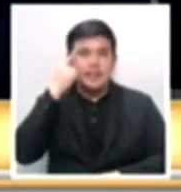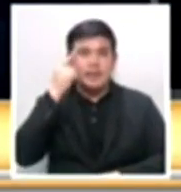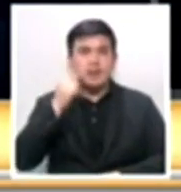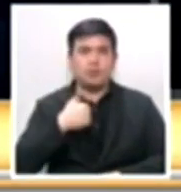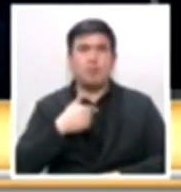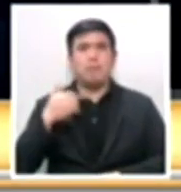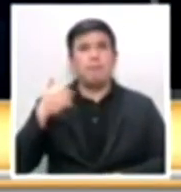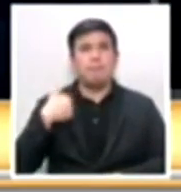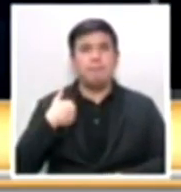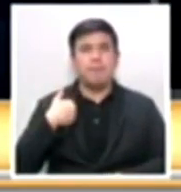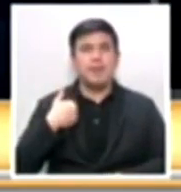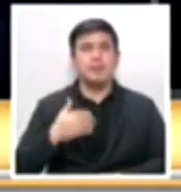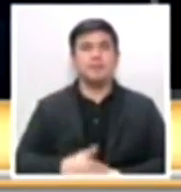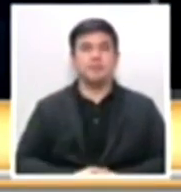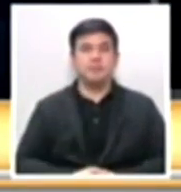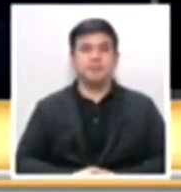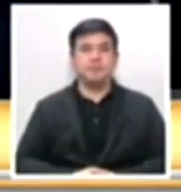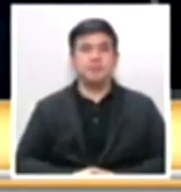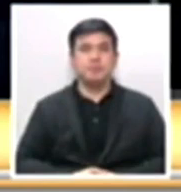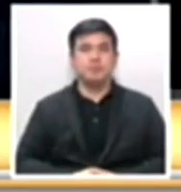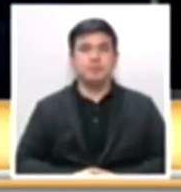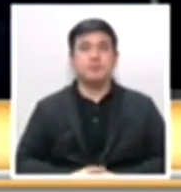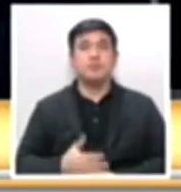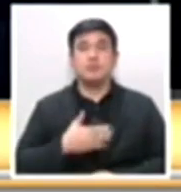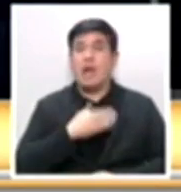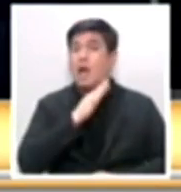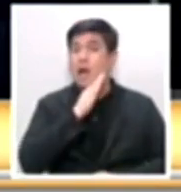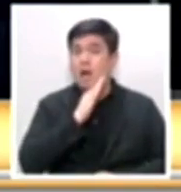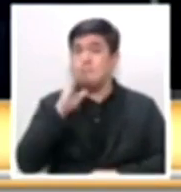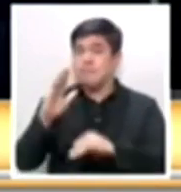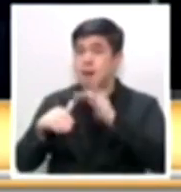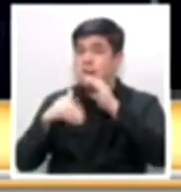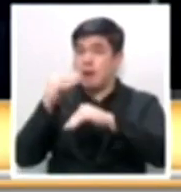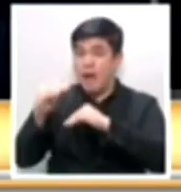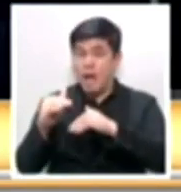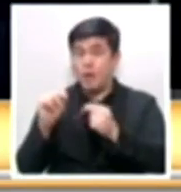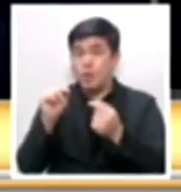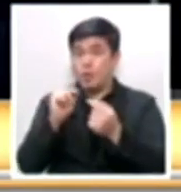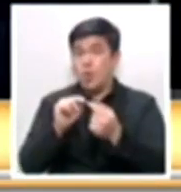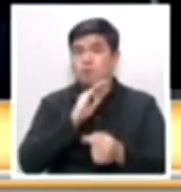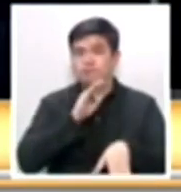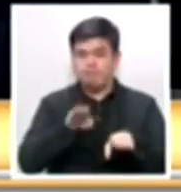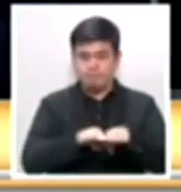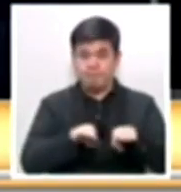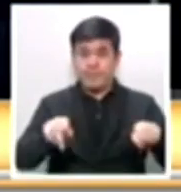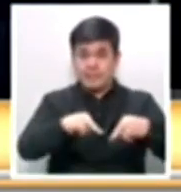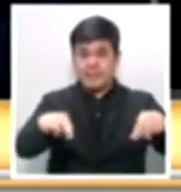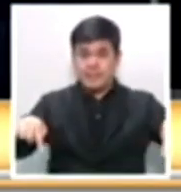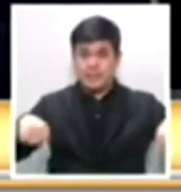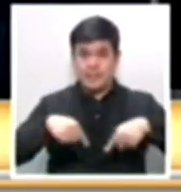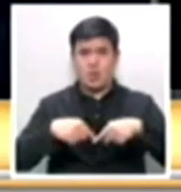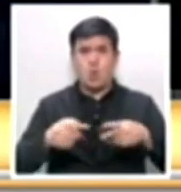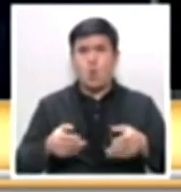ไรก็ต้องมีผมขออนุญาตเรียนว่าในการพัฒนาอะไรก็แล้วแต่โดยเฉพาะท่านบอกพื้นที่กว้าง